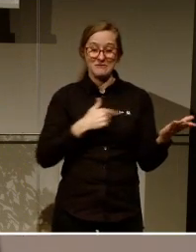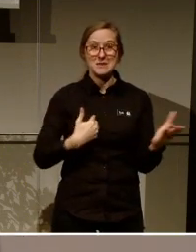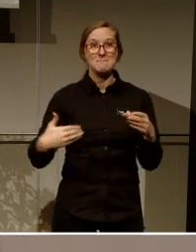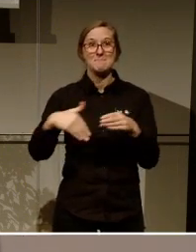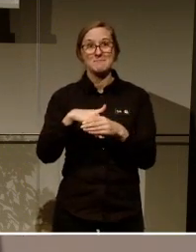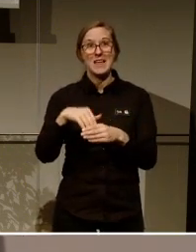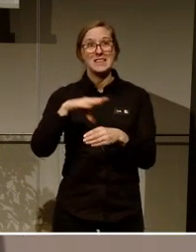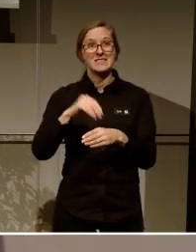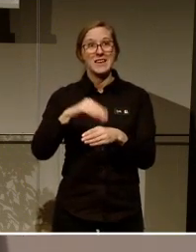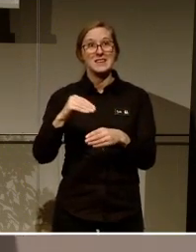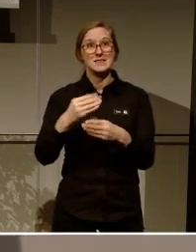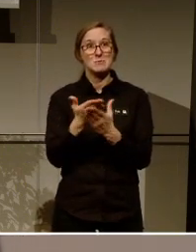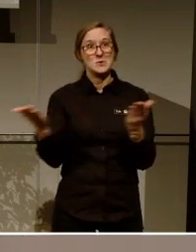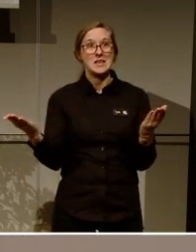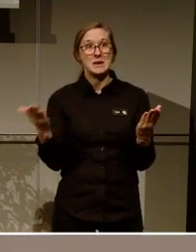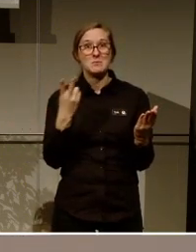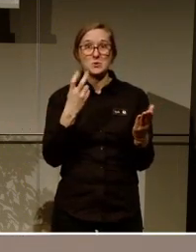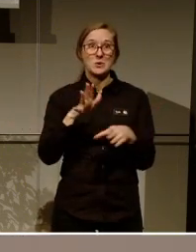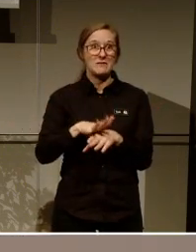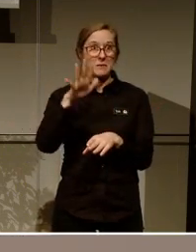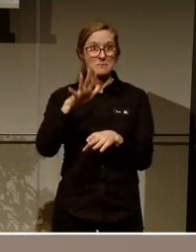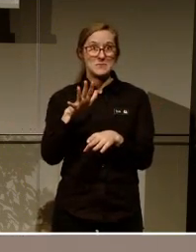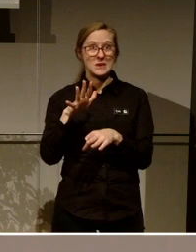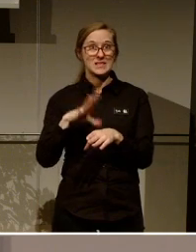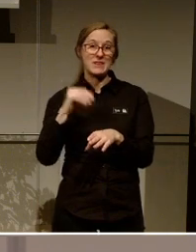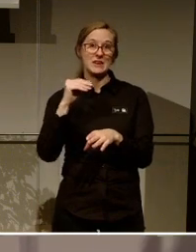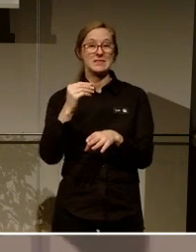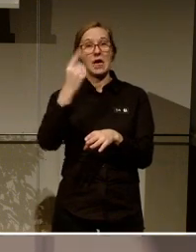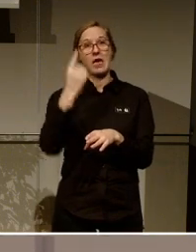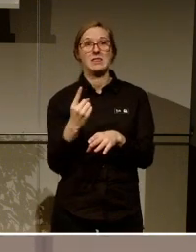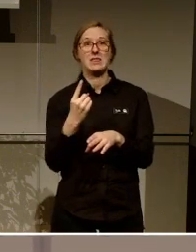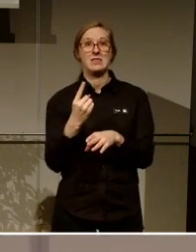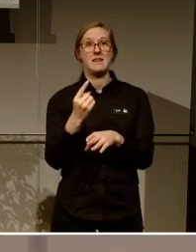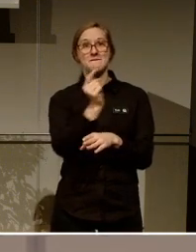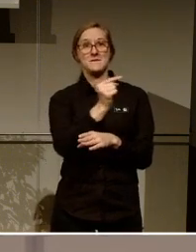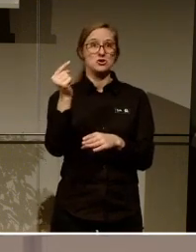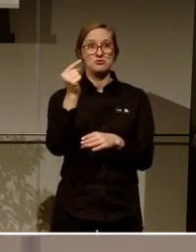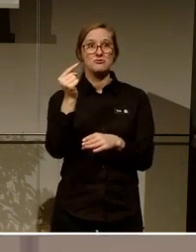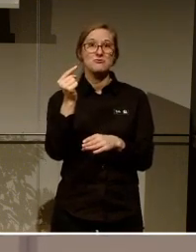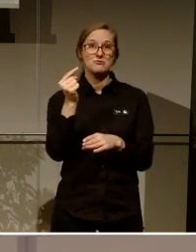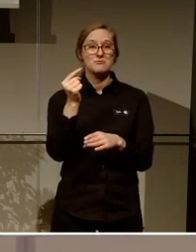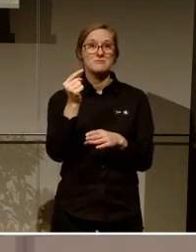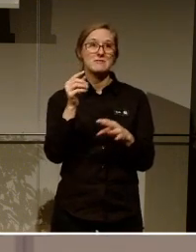sedan 2015, som Sveriges enda och första helt utpräglat digitala museum.